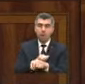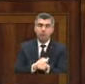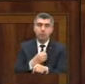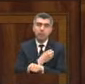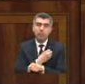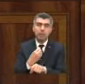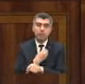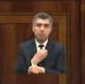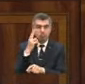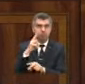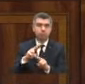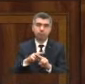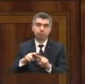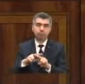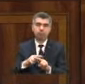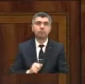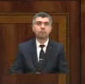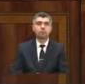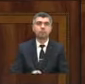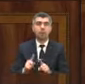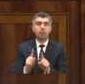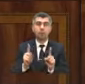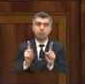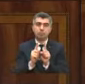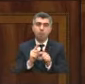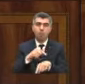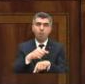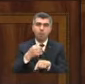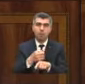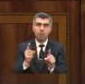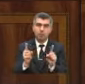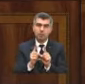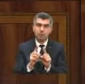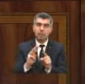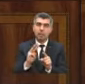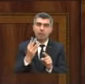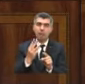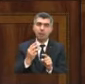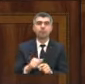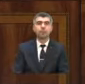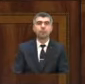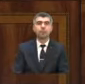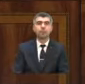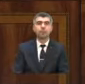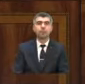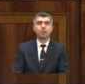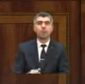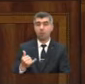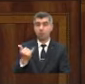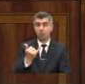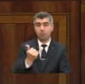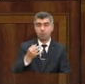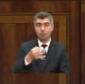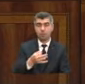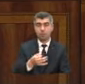كما قلت. ونظر لضيق الوقت سأكتفي بتناول هذا الموضوع من ثلاث محاور أعتبرها بأنه لا تقل أهمية